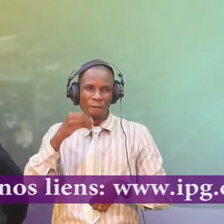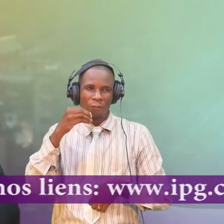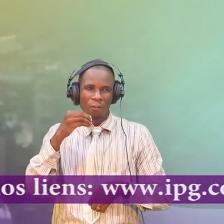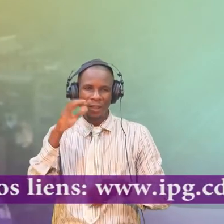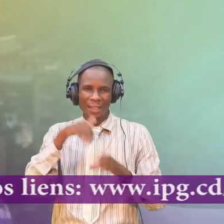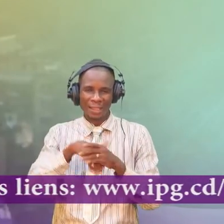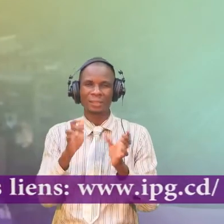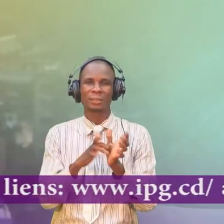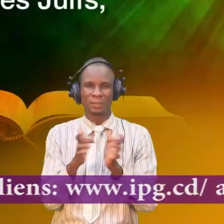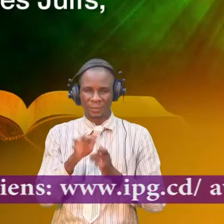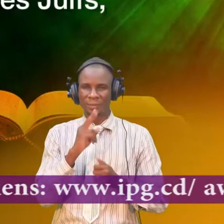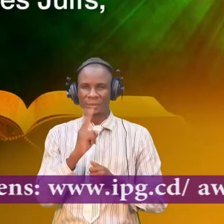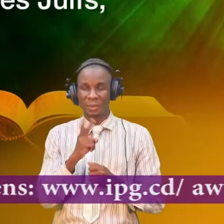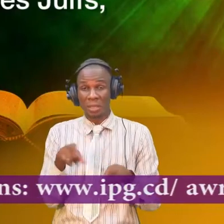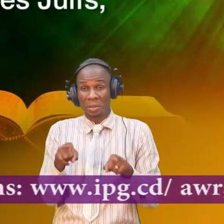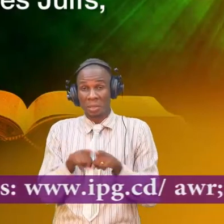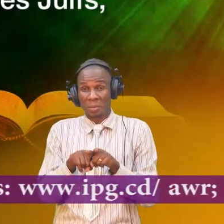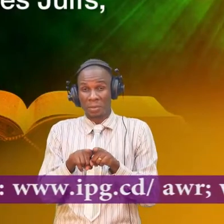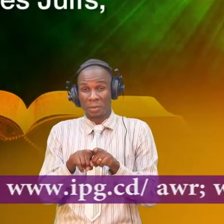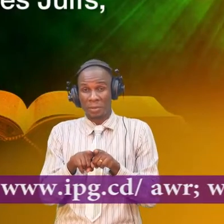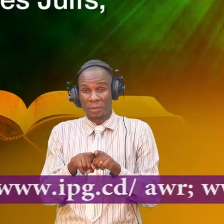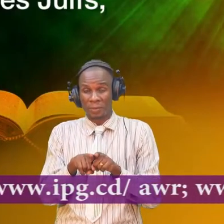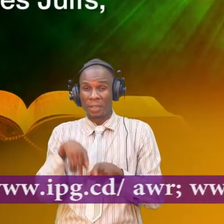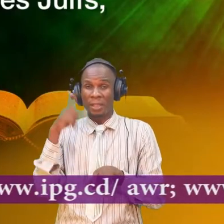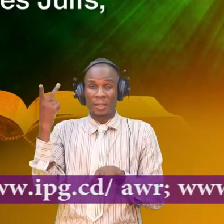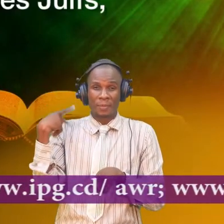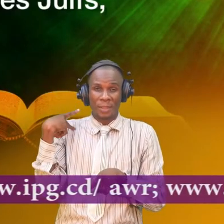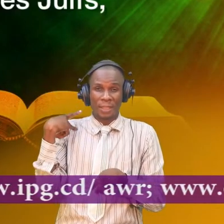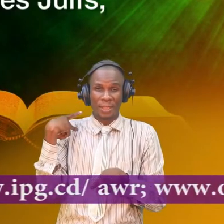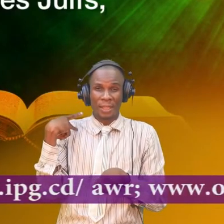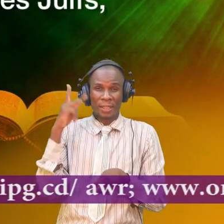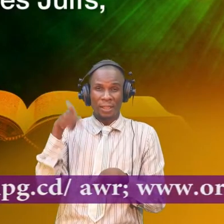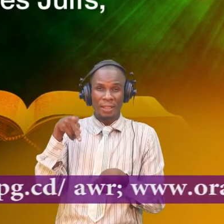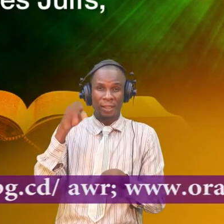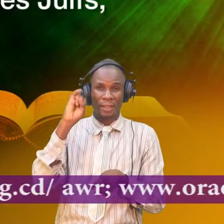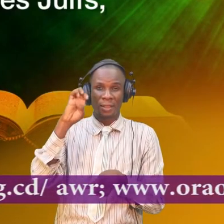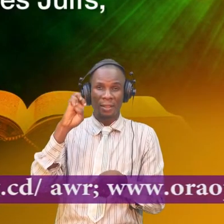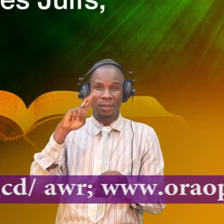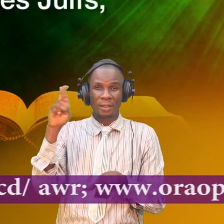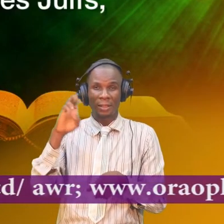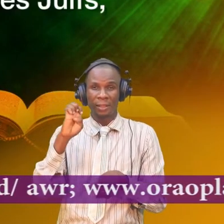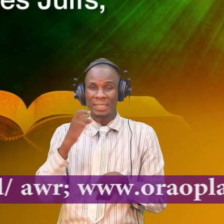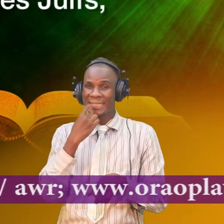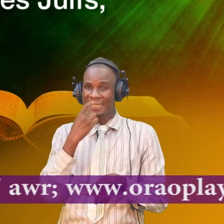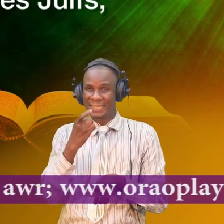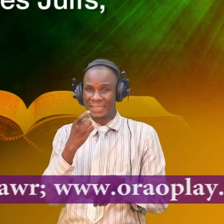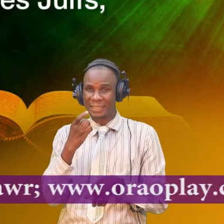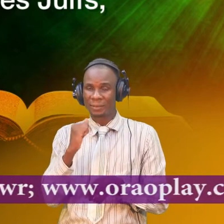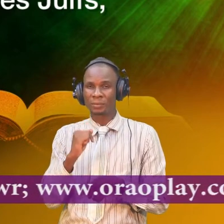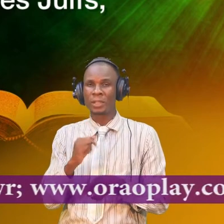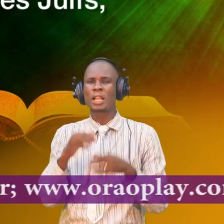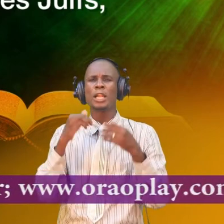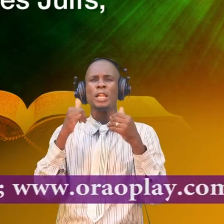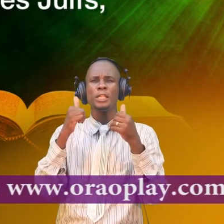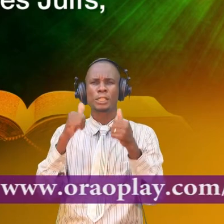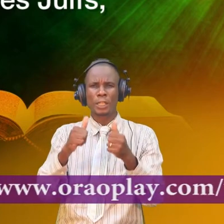ilikuja pamoja wakatangaza kwamba bali tuamini kwamba tutaokoka kwa nehema ya Bwana